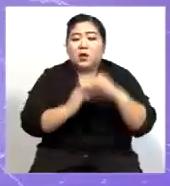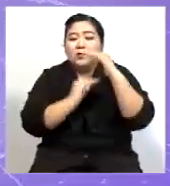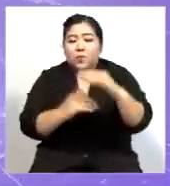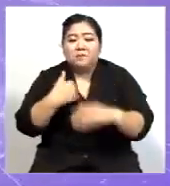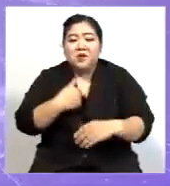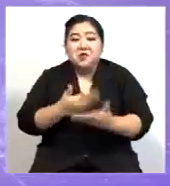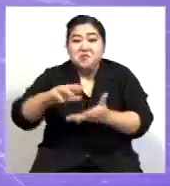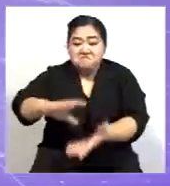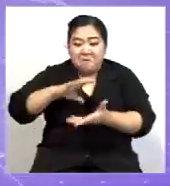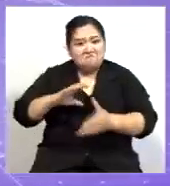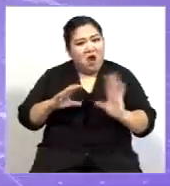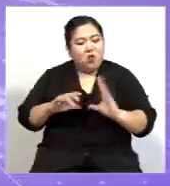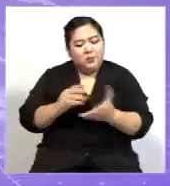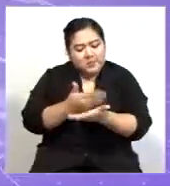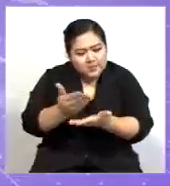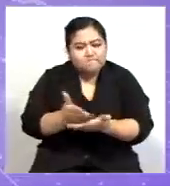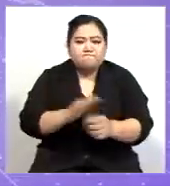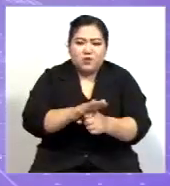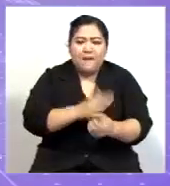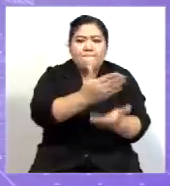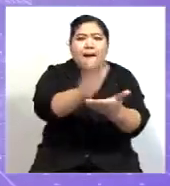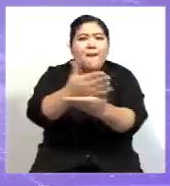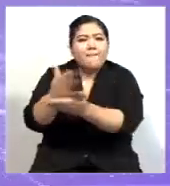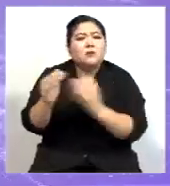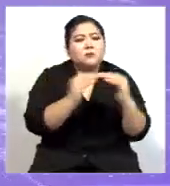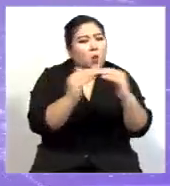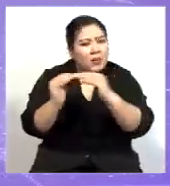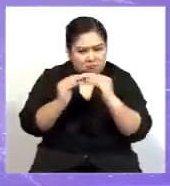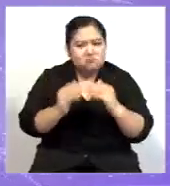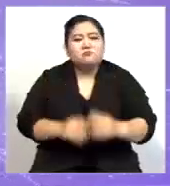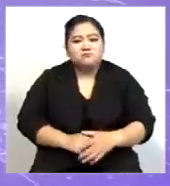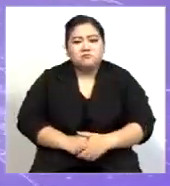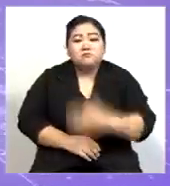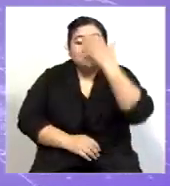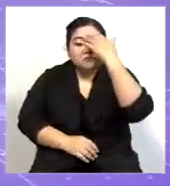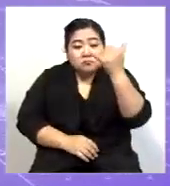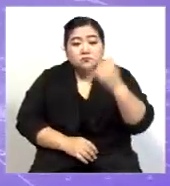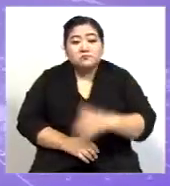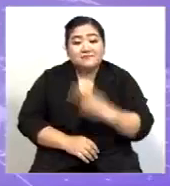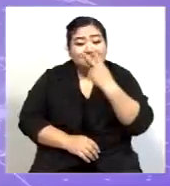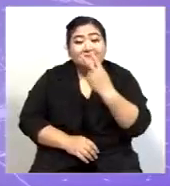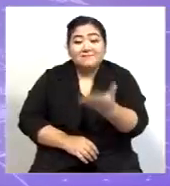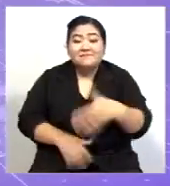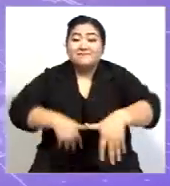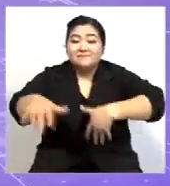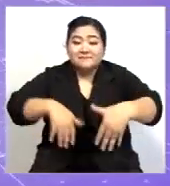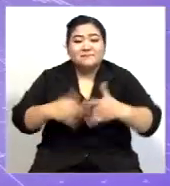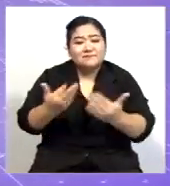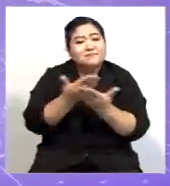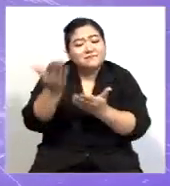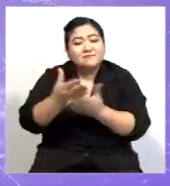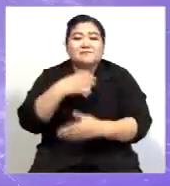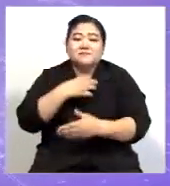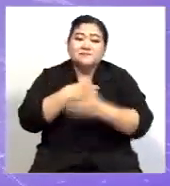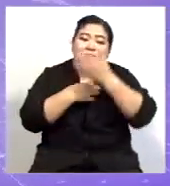ไม่ใช่ว่าใครจะซื้อเท่าไหร่ก็ซื้อได ้ เพราะว่าก็ต้องแบ่งกระจายให้กับคนอื่นๆด้วยนะคะทำให้เนี่ยค่ะเป็นบรรยากาศที่ประชาชนไปรอ